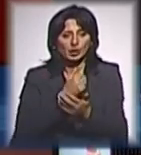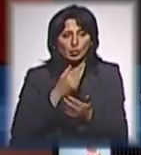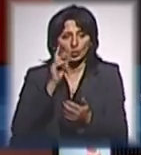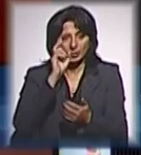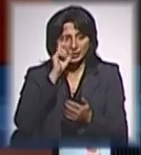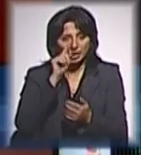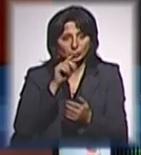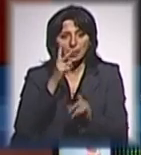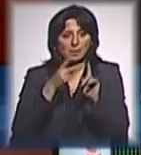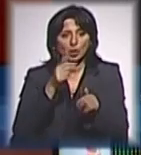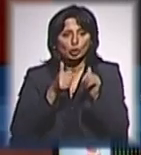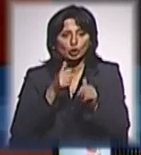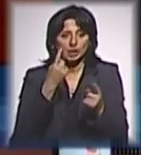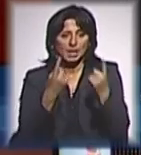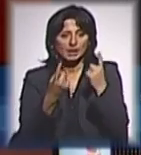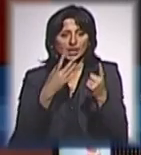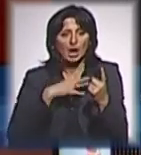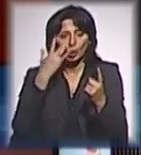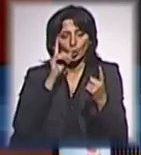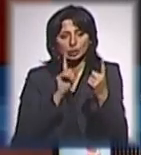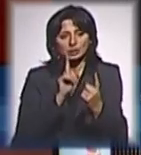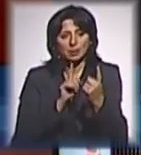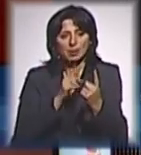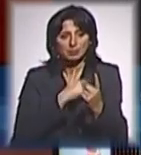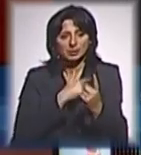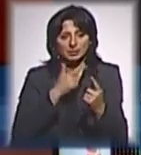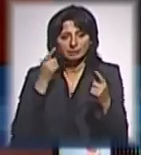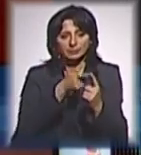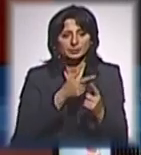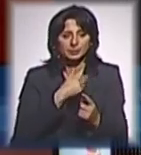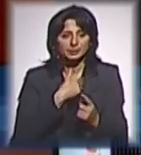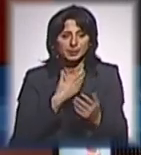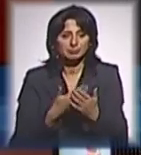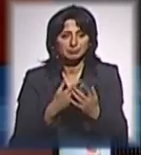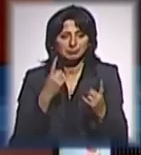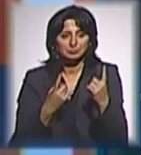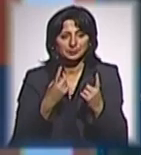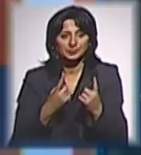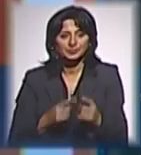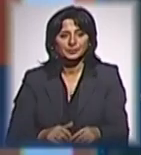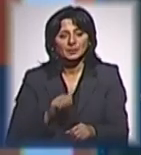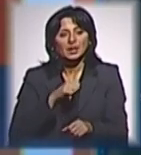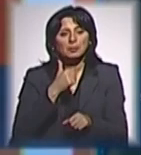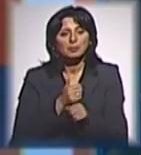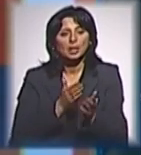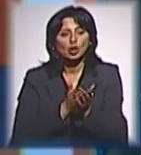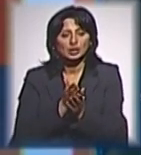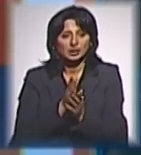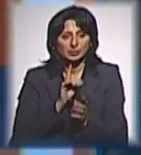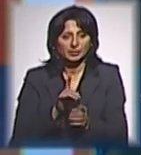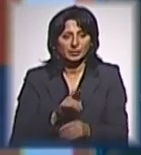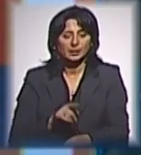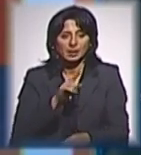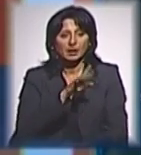სატელიტებს და მეორე ტურში დავჭეთ ერთ-ერთზე ქართულ ოცნებასთან. ჩვენ გვინდოდა სხვა თავშეს, რადგან ეს თემა აღსენეთ, ერთ დადებას ვიტყვი, აქ